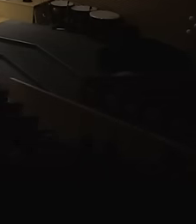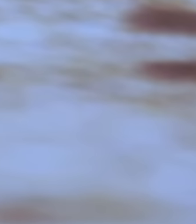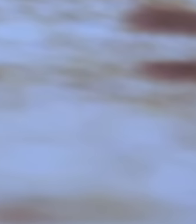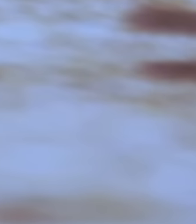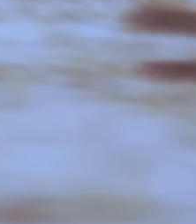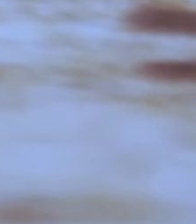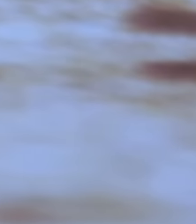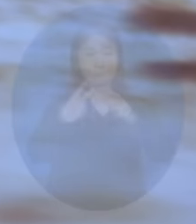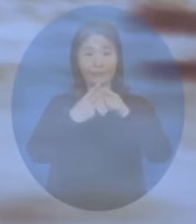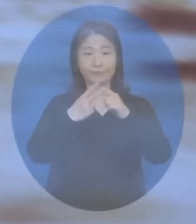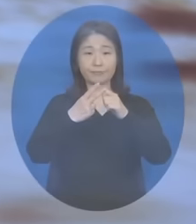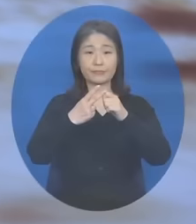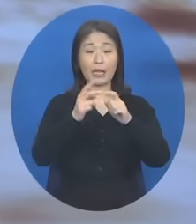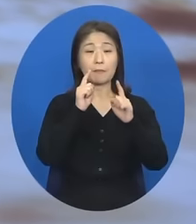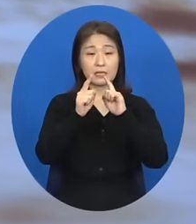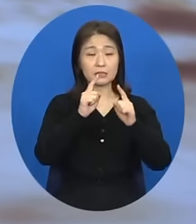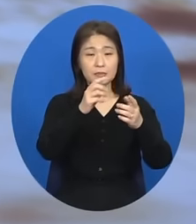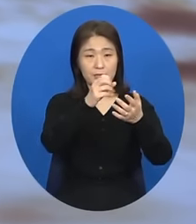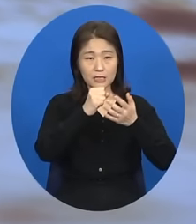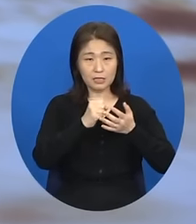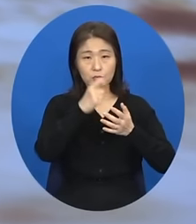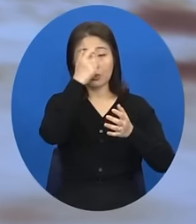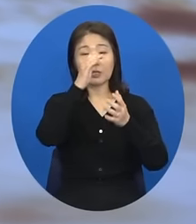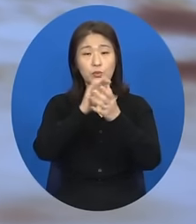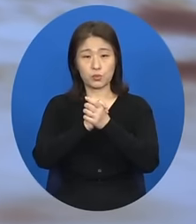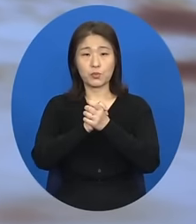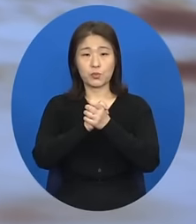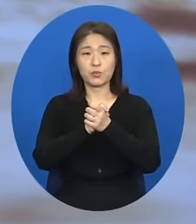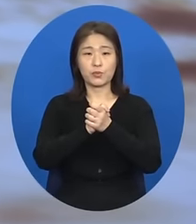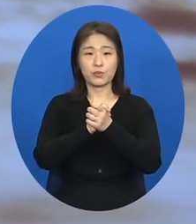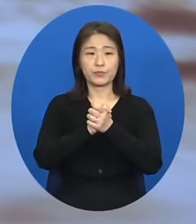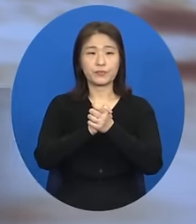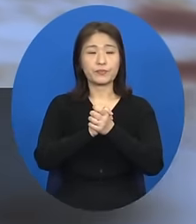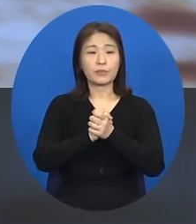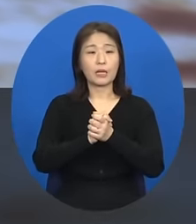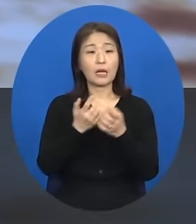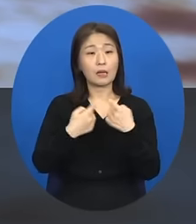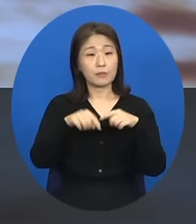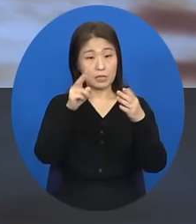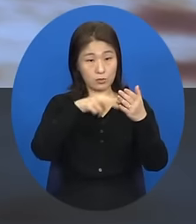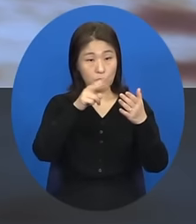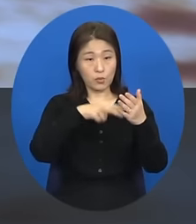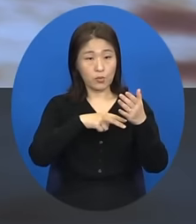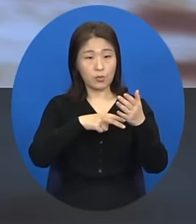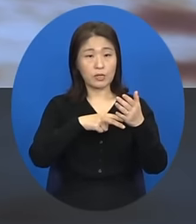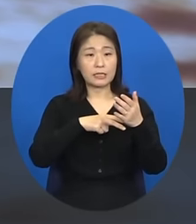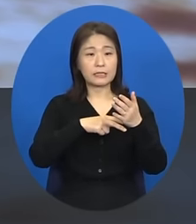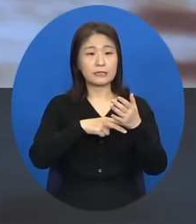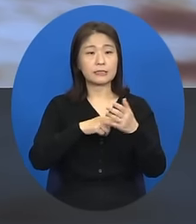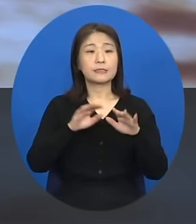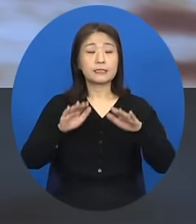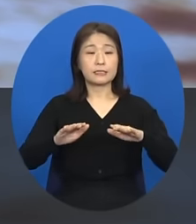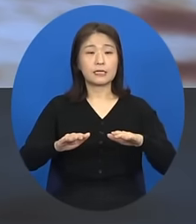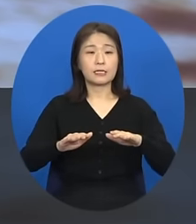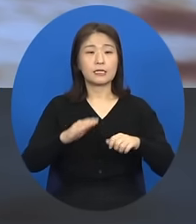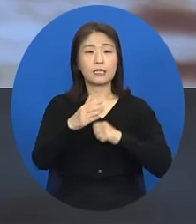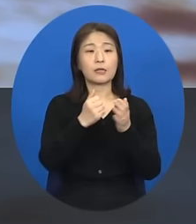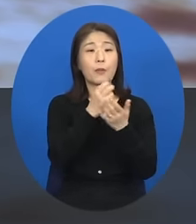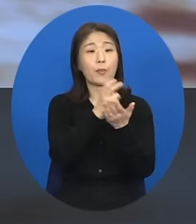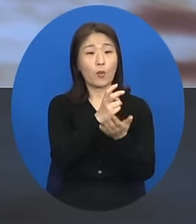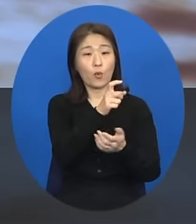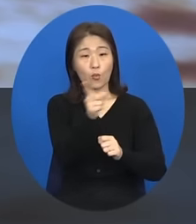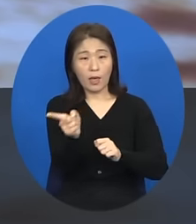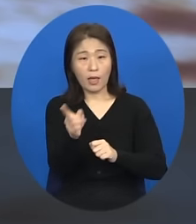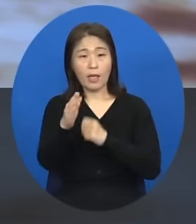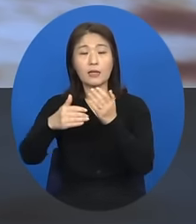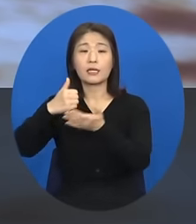우리 두 번째 말씀을 붙잡고 우리 함께 말씀 구절을 읽으며 기도하겠습니다. 이제는 율법 외에